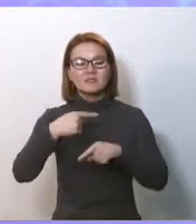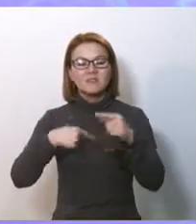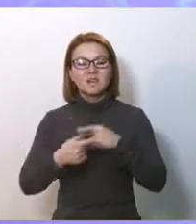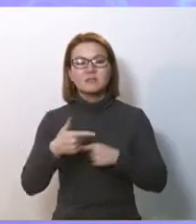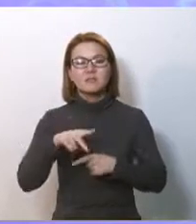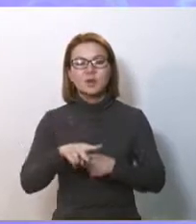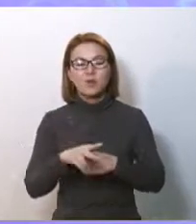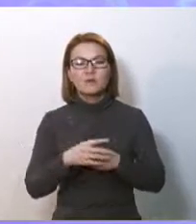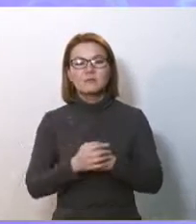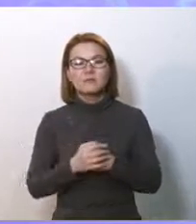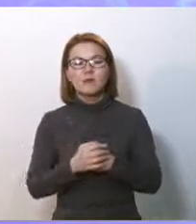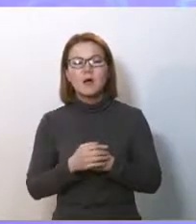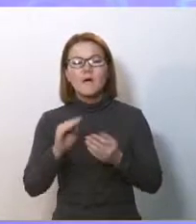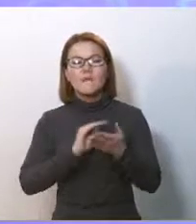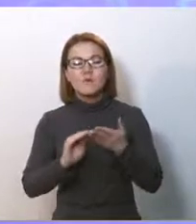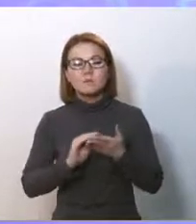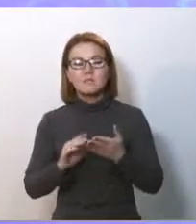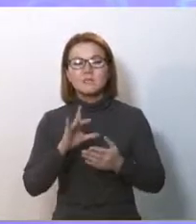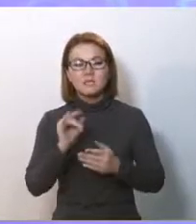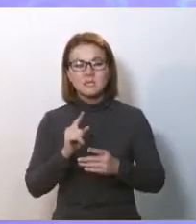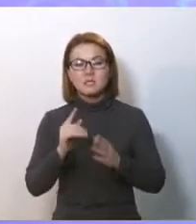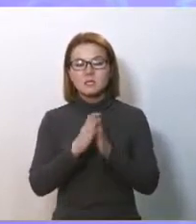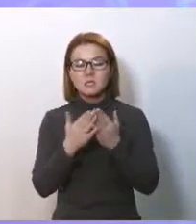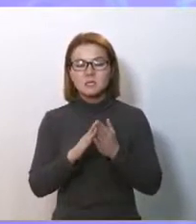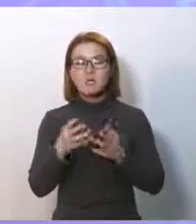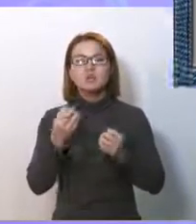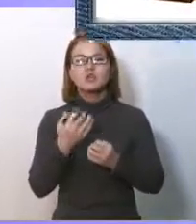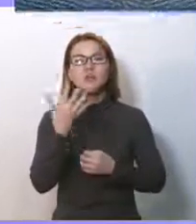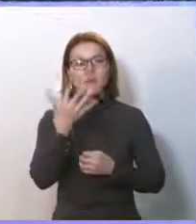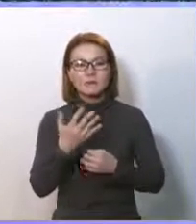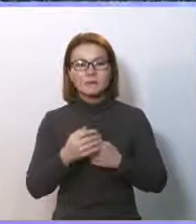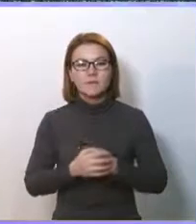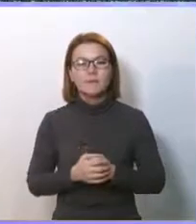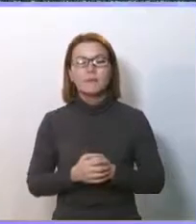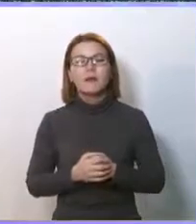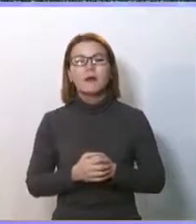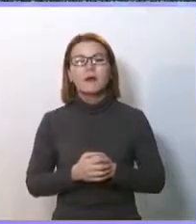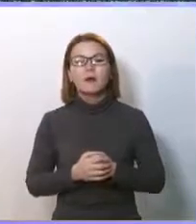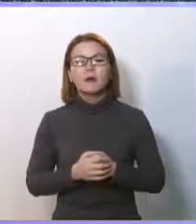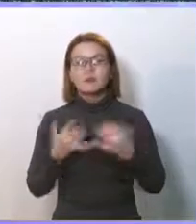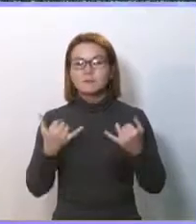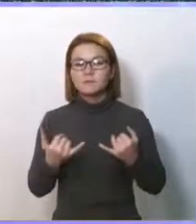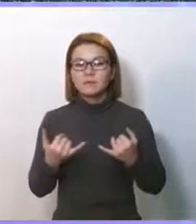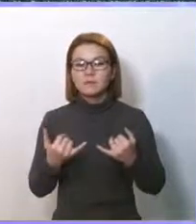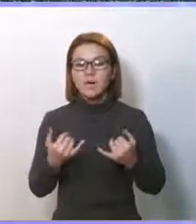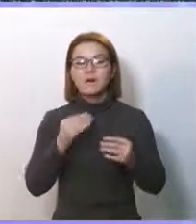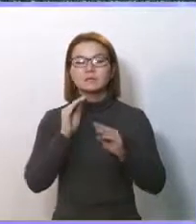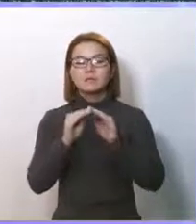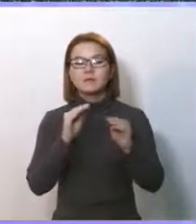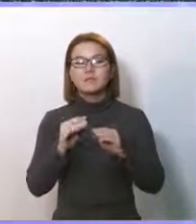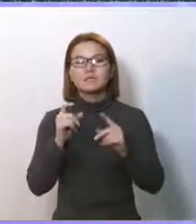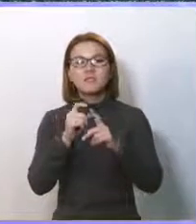возвратных глаголов, выписать из книжки еще 5. А теперь